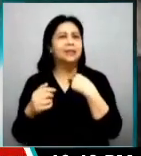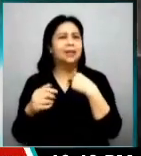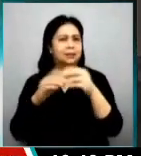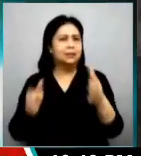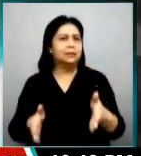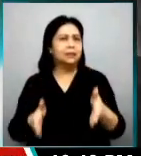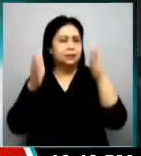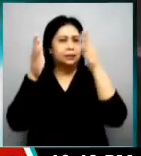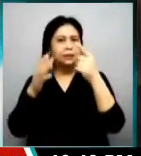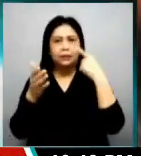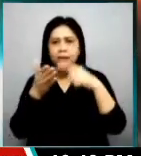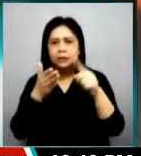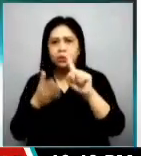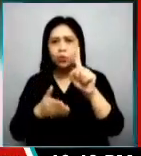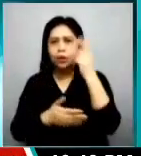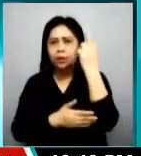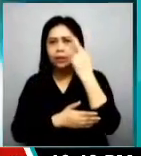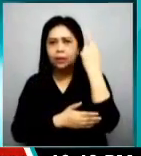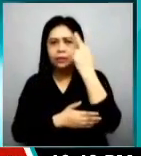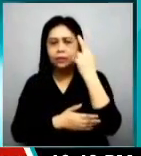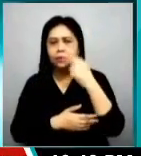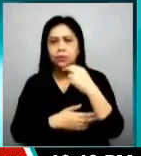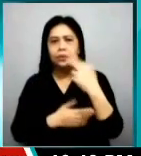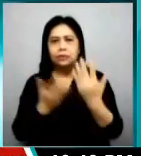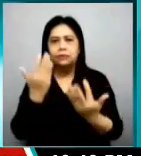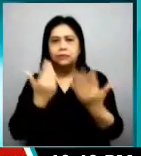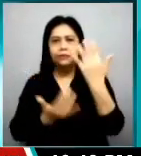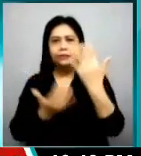pa ang sanhi ng sunog.